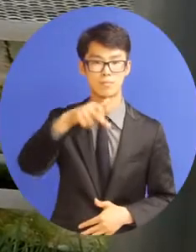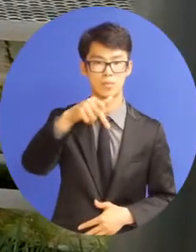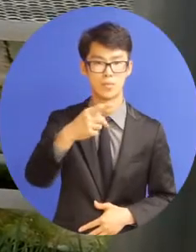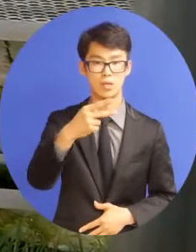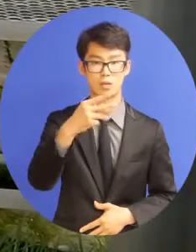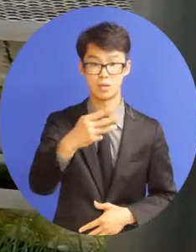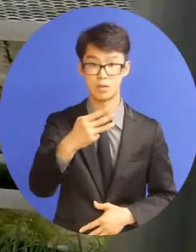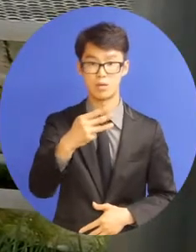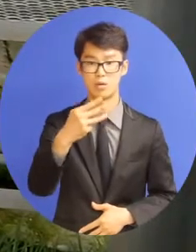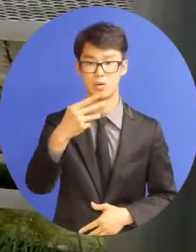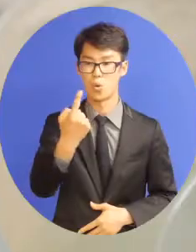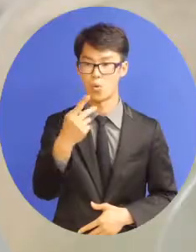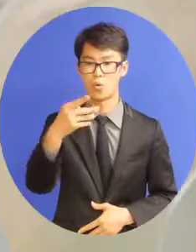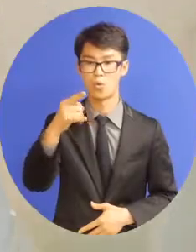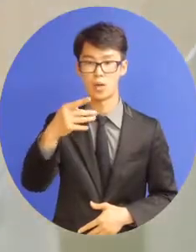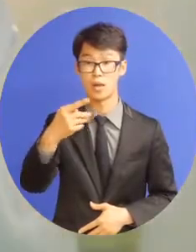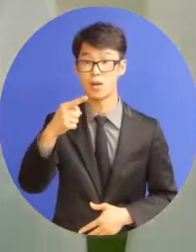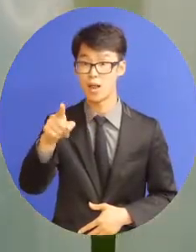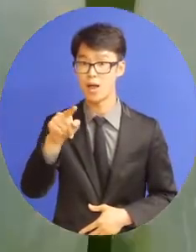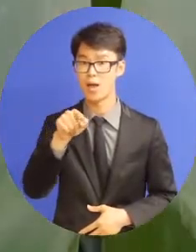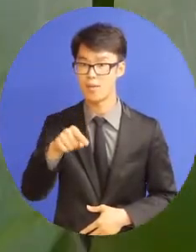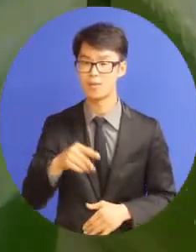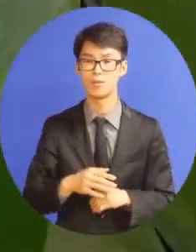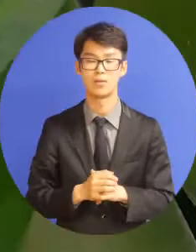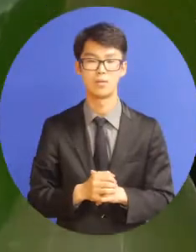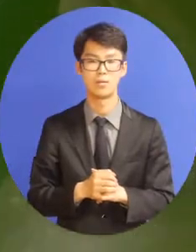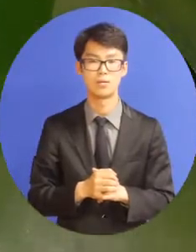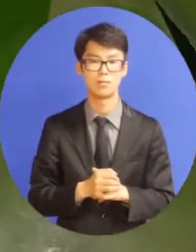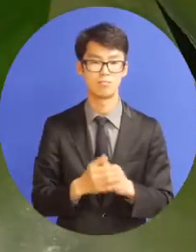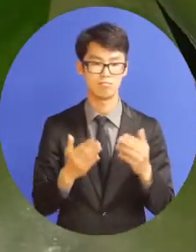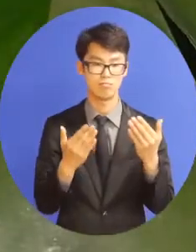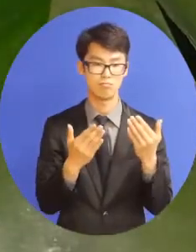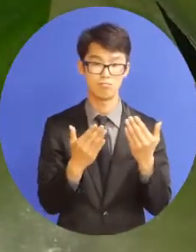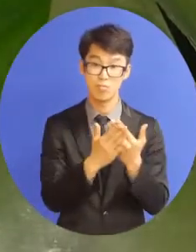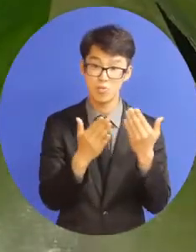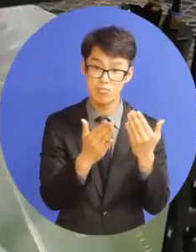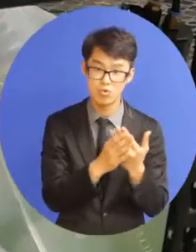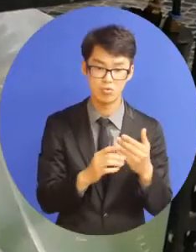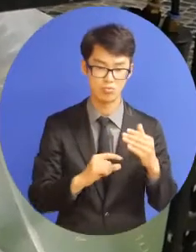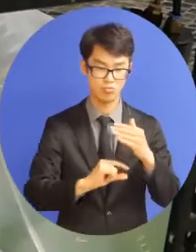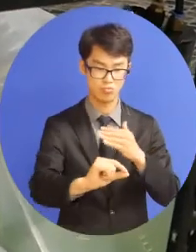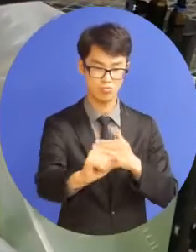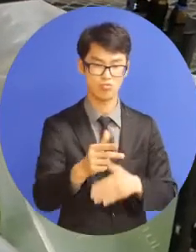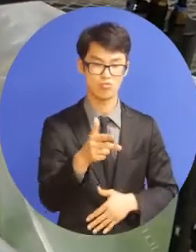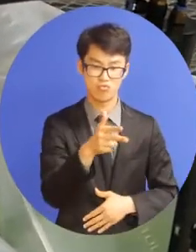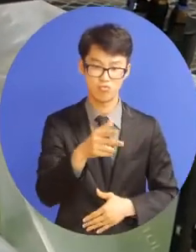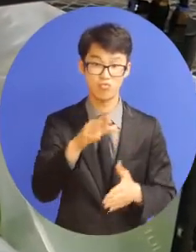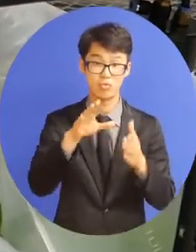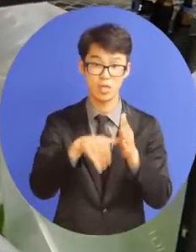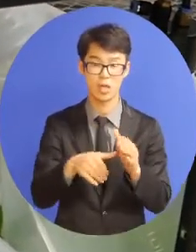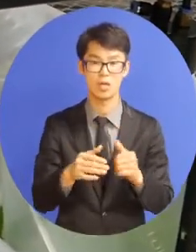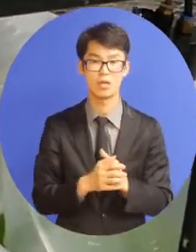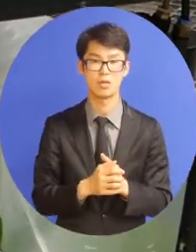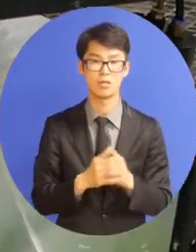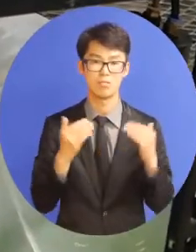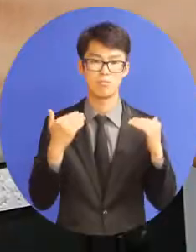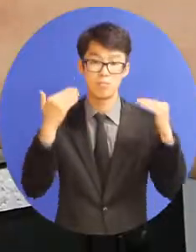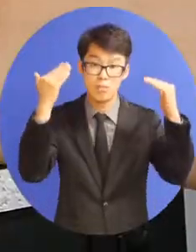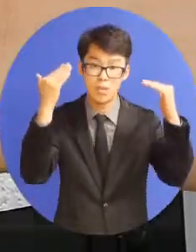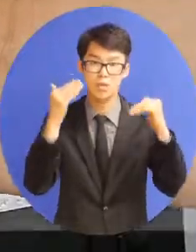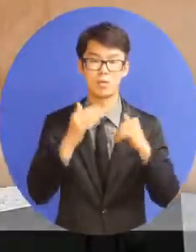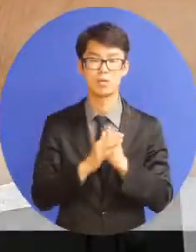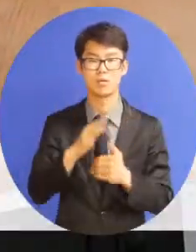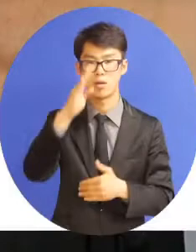식물성 플랑크톤의 일종인 클로렐라는 작물의 배양액을 연면시비 또는 관주로 공급할 경우